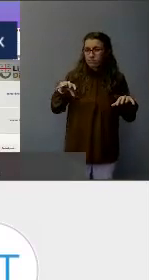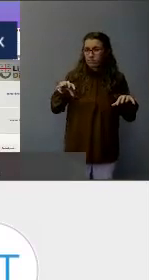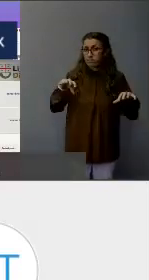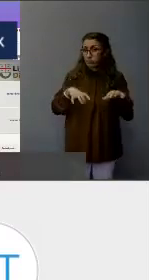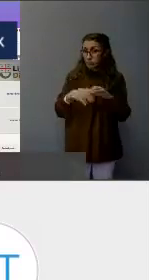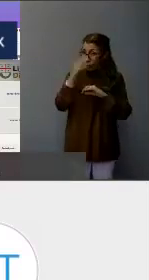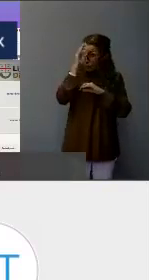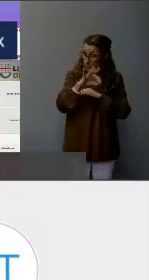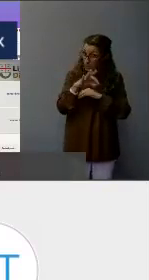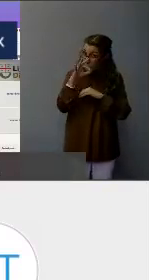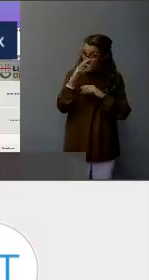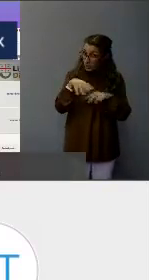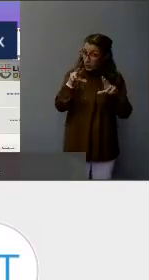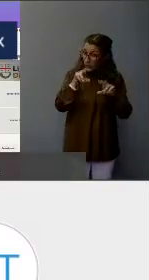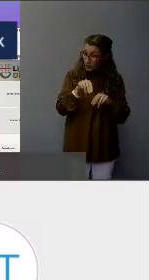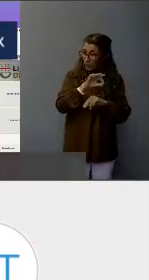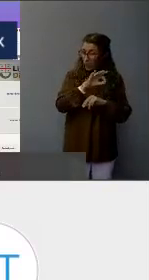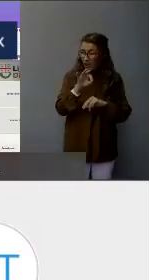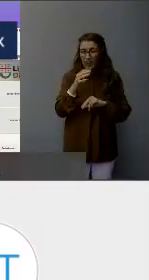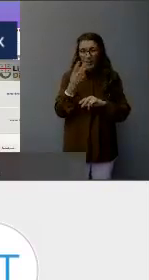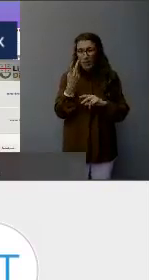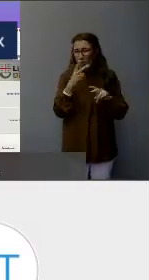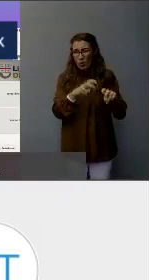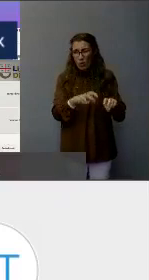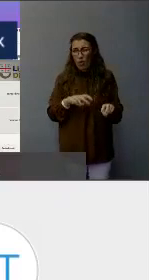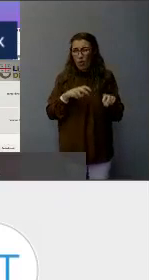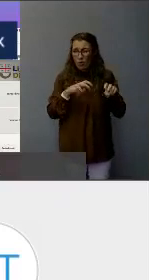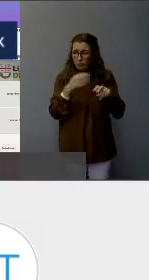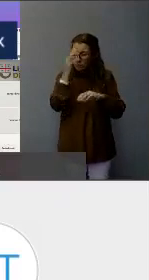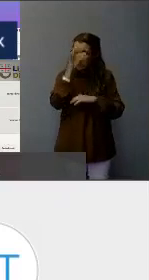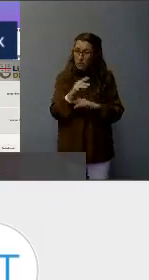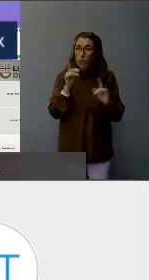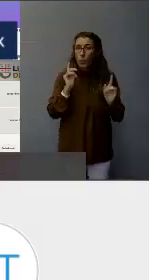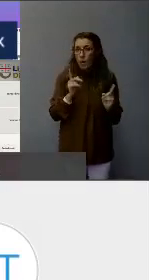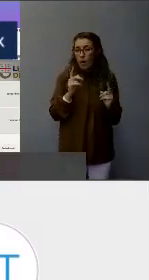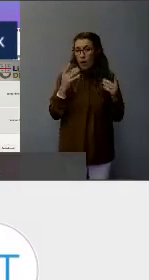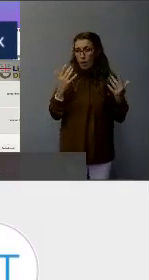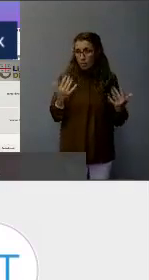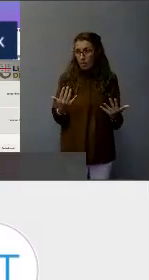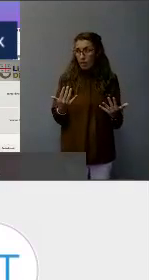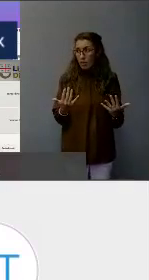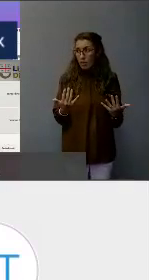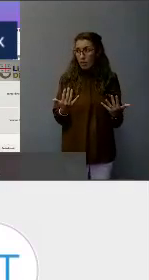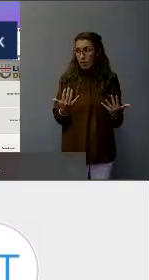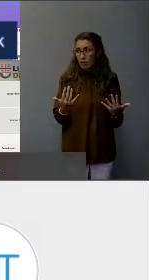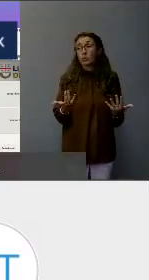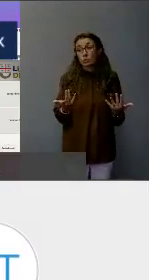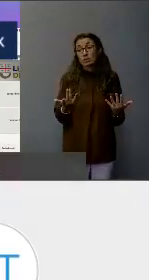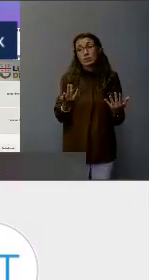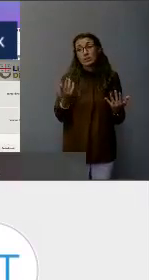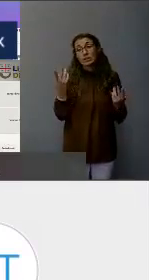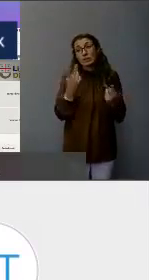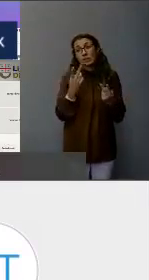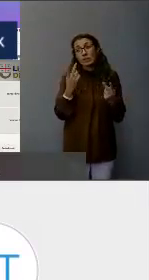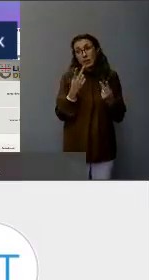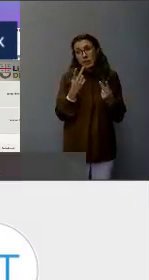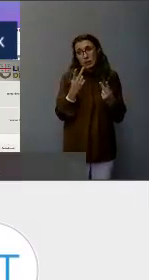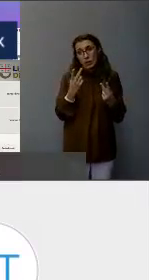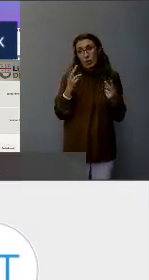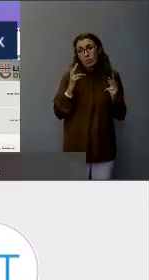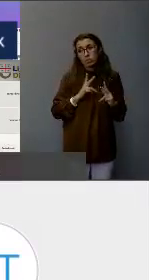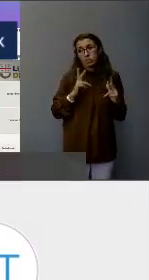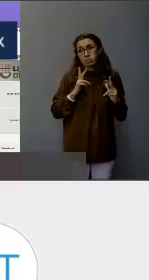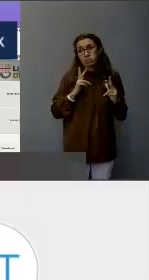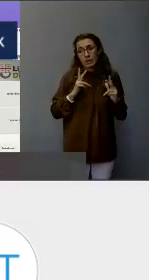con funzioni di carattere agricola e sorge con decise evidenza la volontà di realizzare un amplificazione al centro